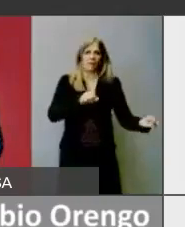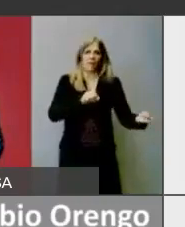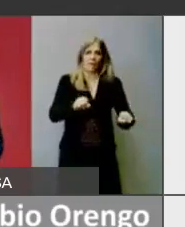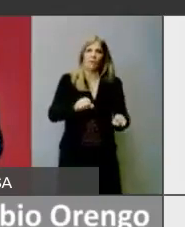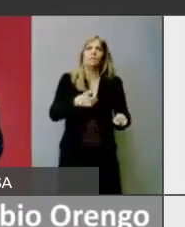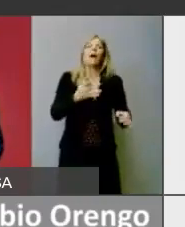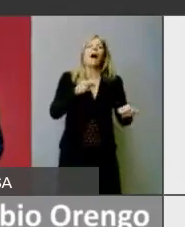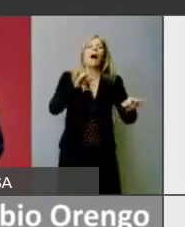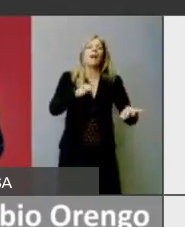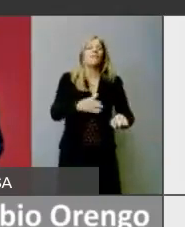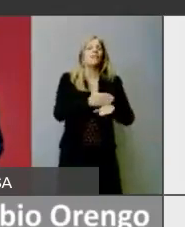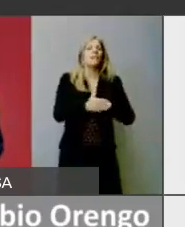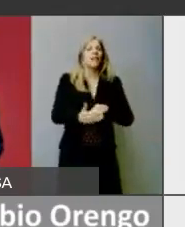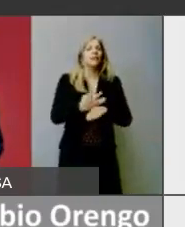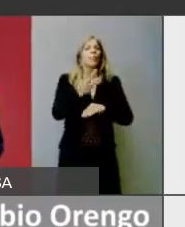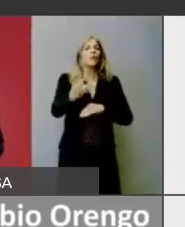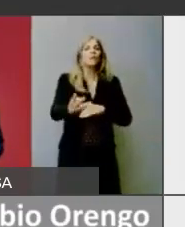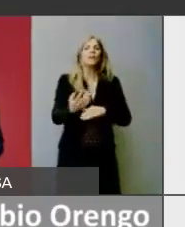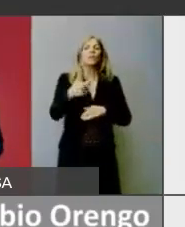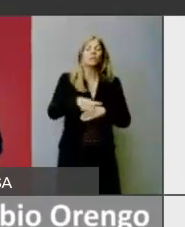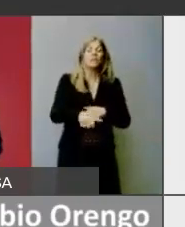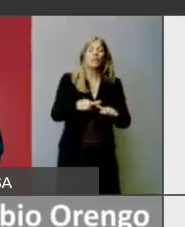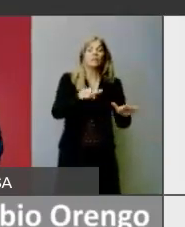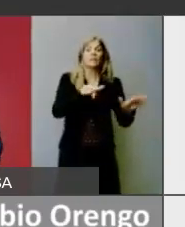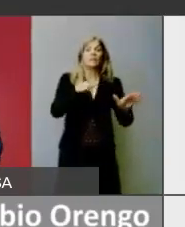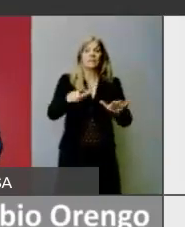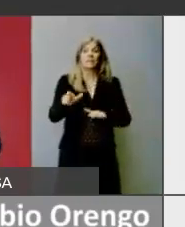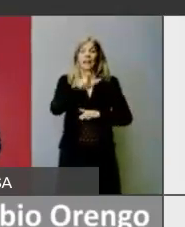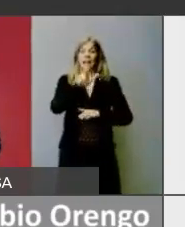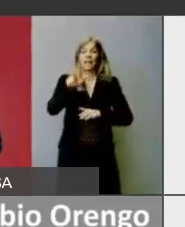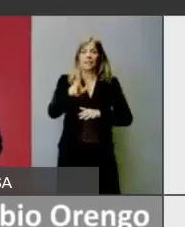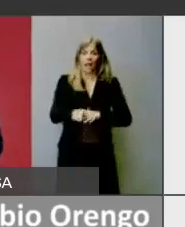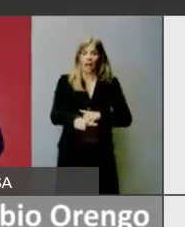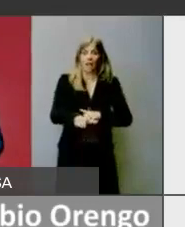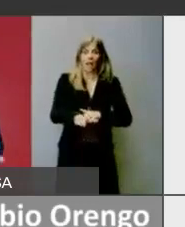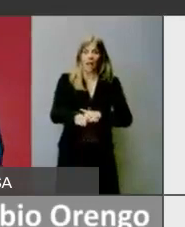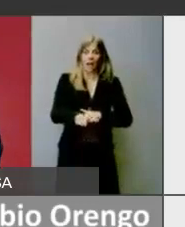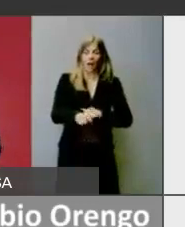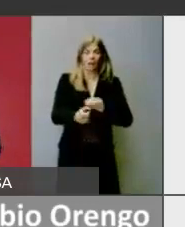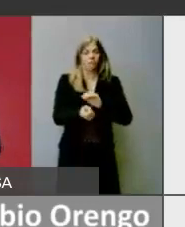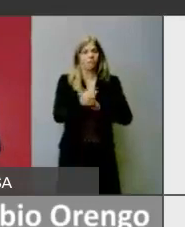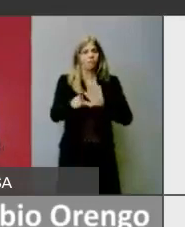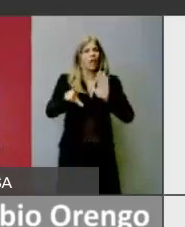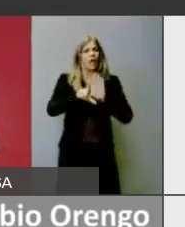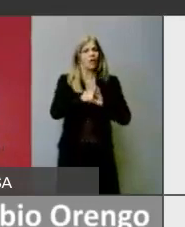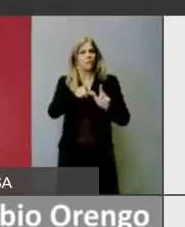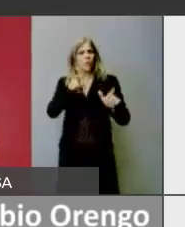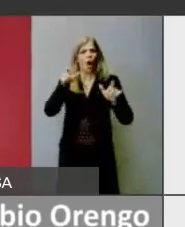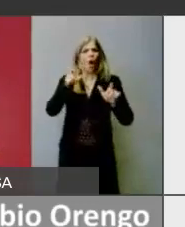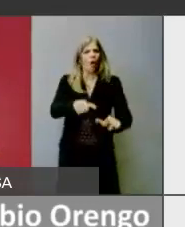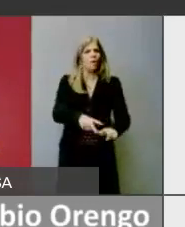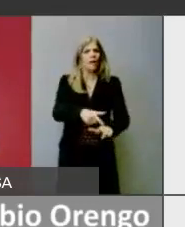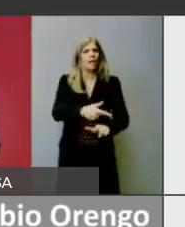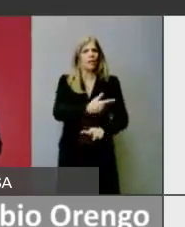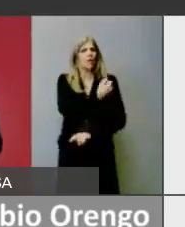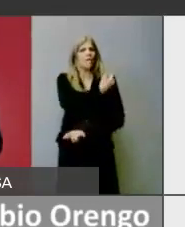perché nel 66 l'Italia ha reso obbligatorio il vaccino per la poliomielite,